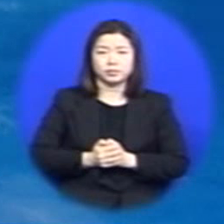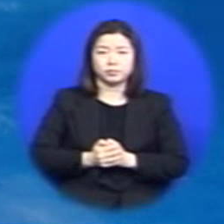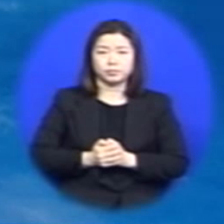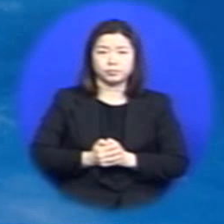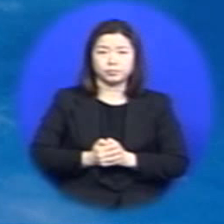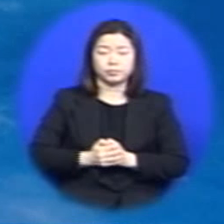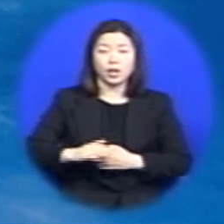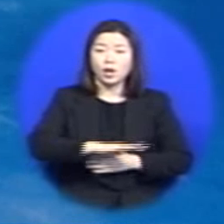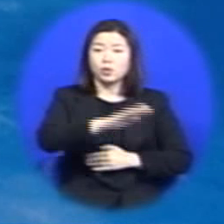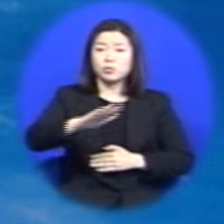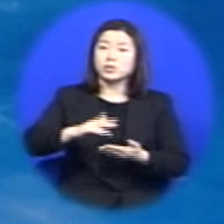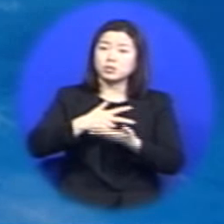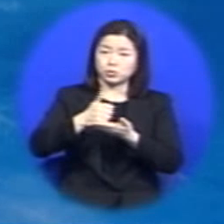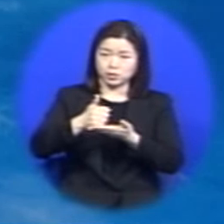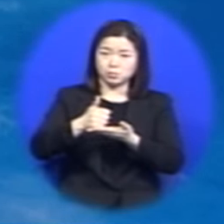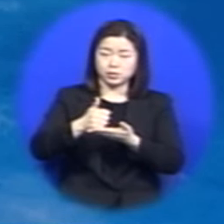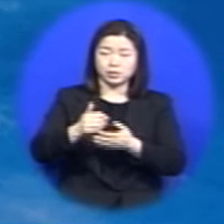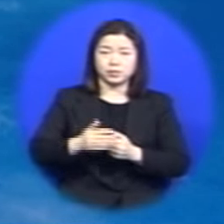우리 주님은